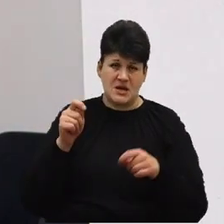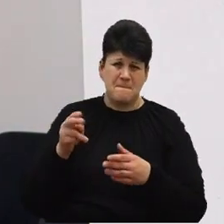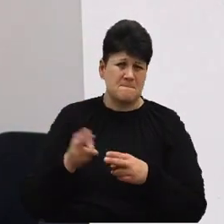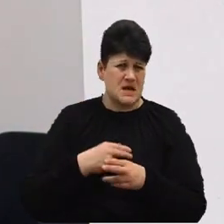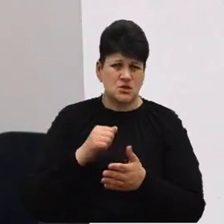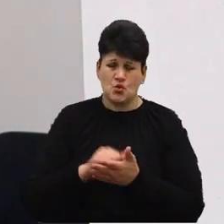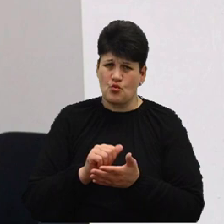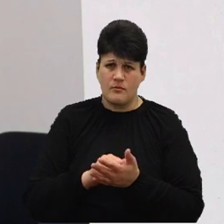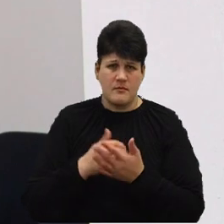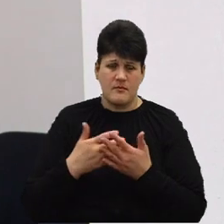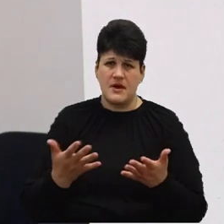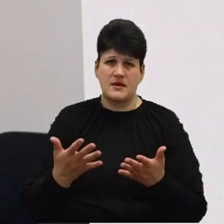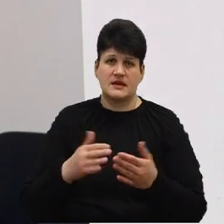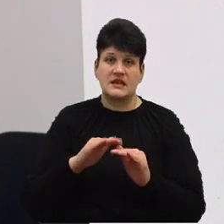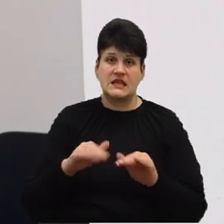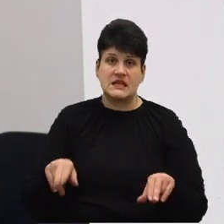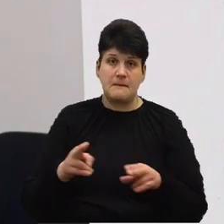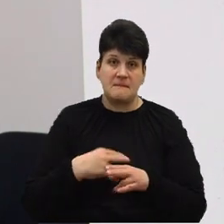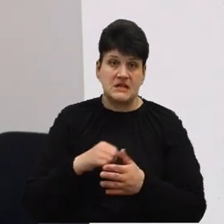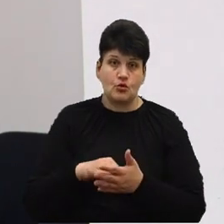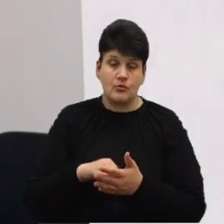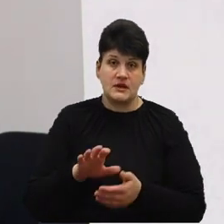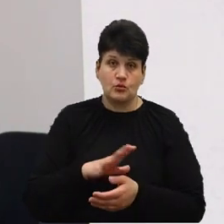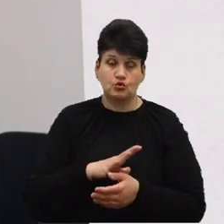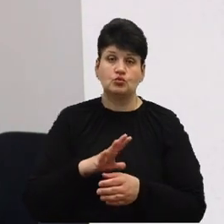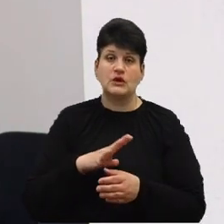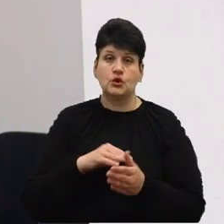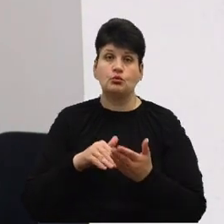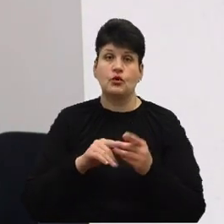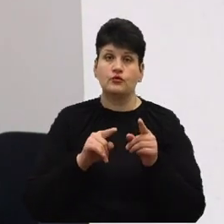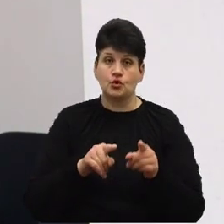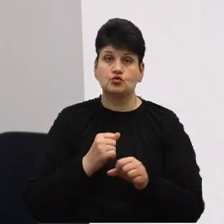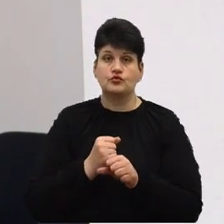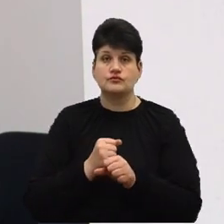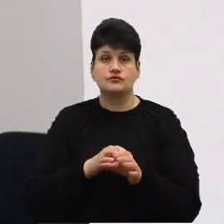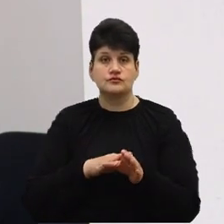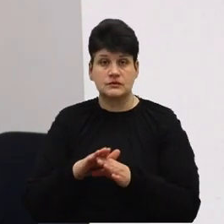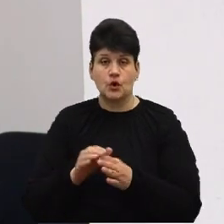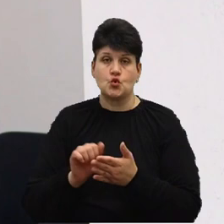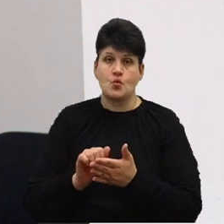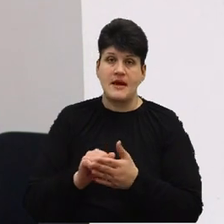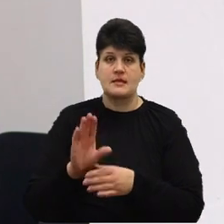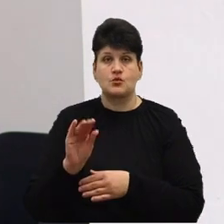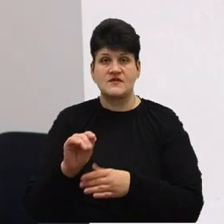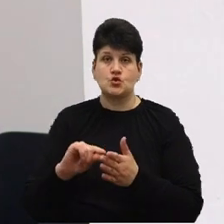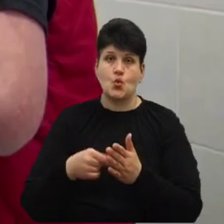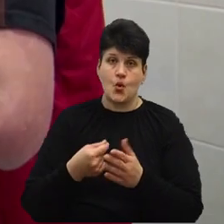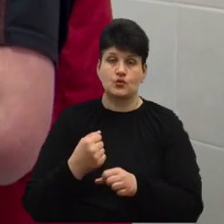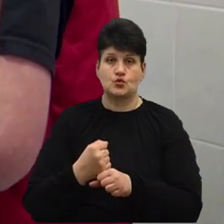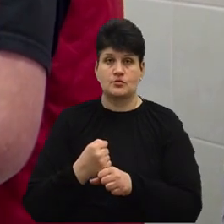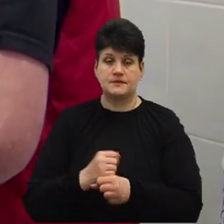зовсім. Там діти без документів. Тобто була допомога в тому, щоб зробити ці документи, якусь там посвідчення, довідку